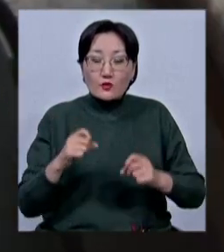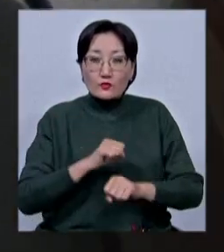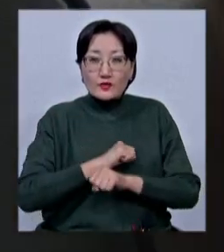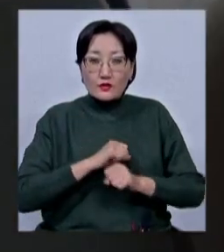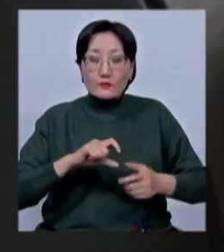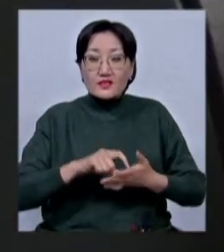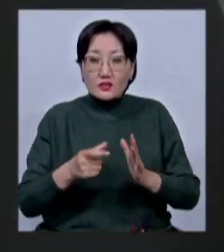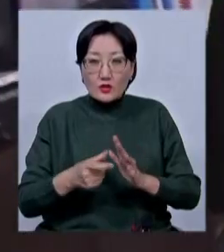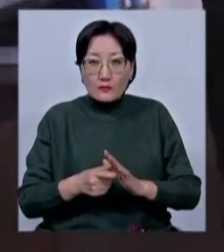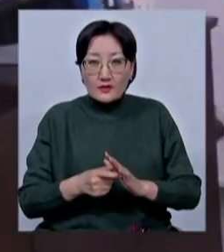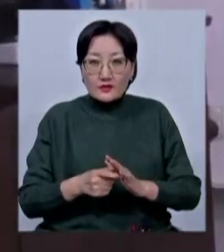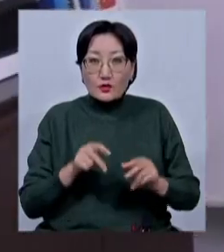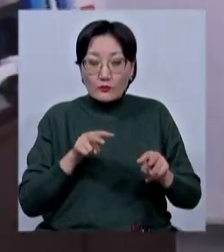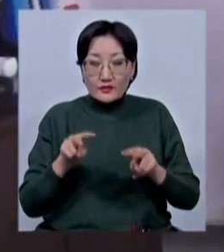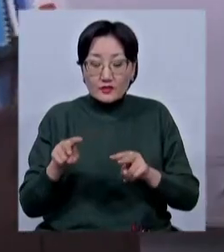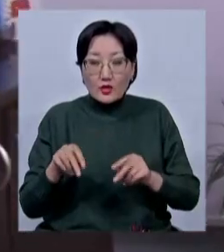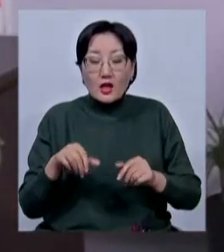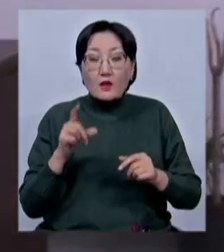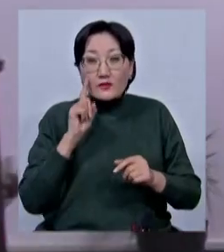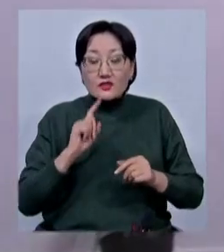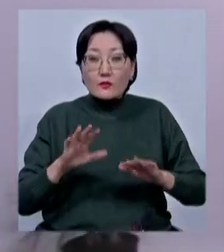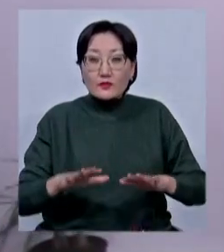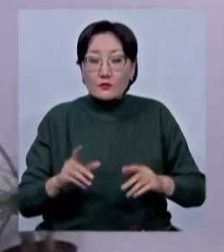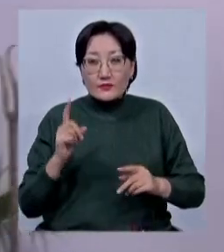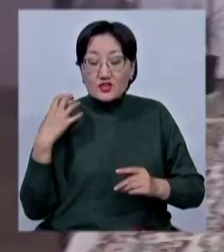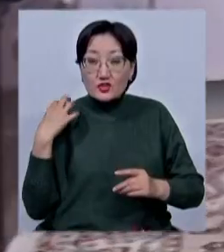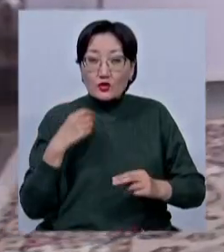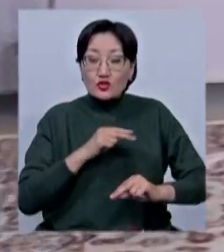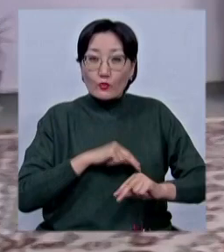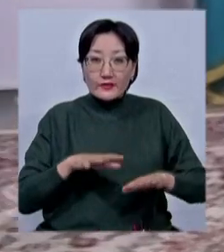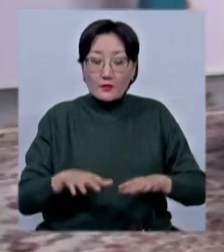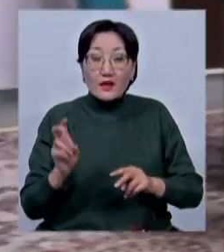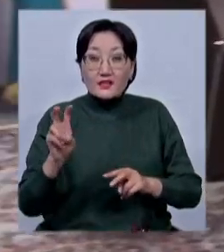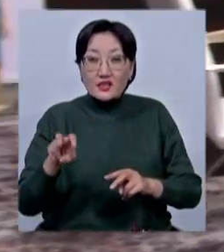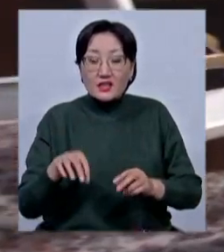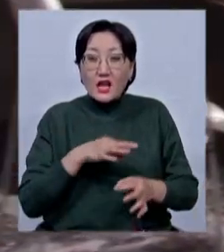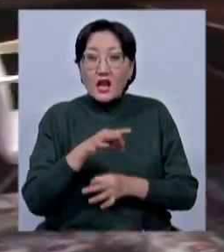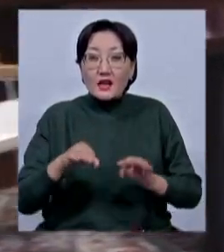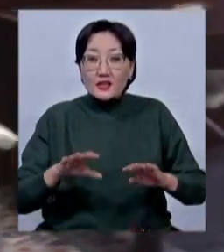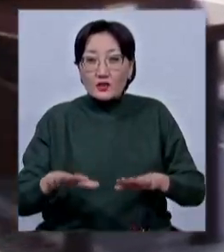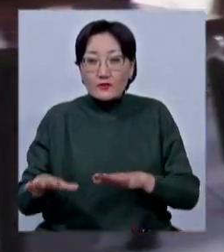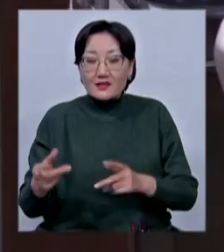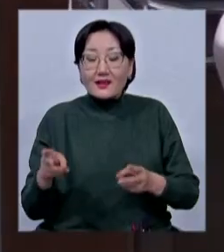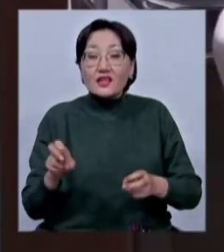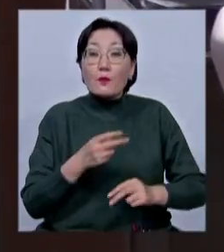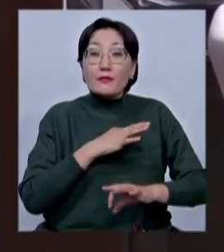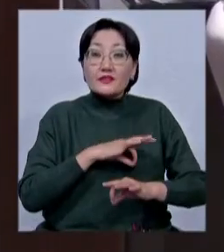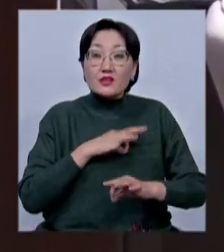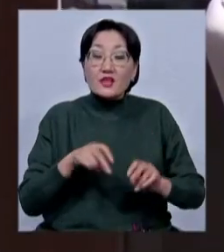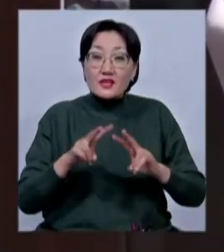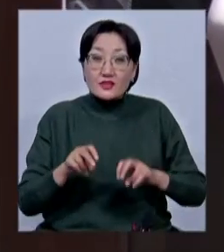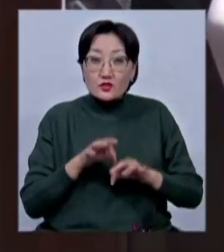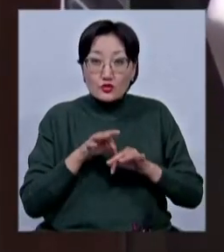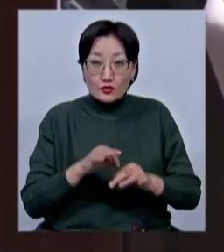демалыс бөлмелері ілінді. Жылырынға жайғасқан жағалардың жұмыс орнына барып, артық алаңдарын қалай пайдаланып жатқанын